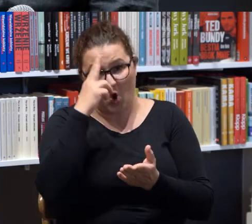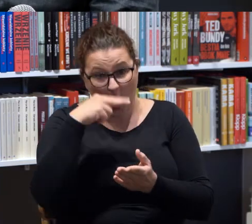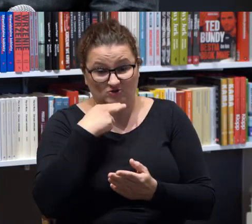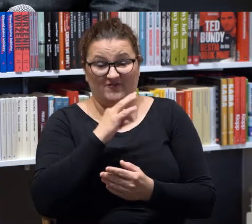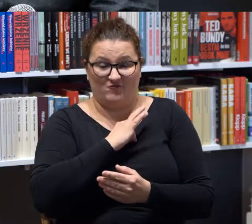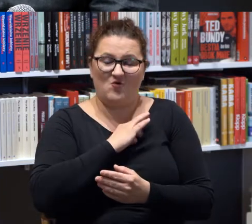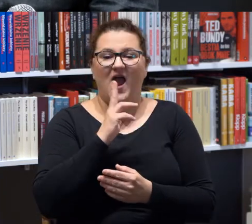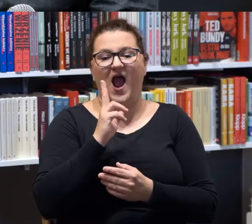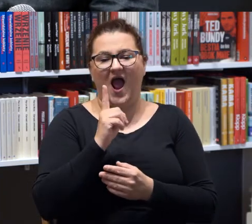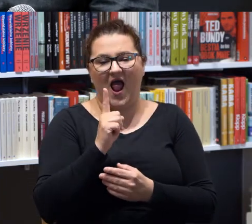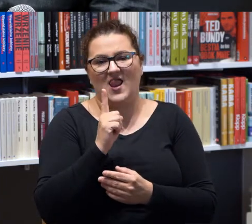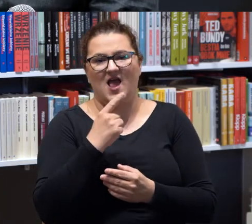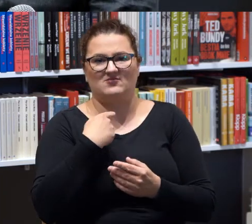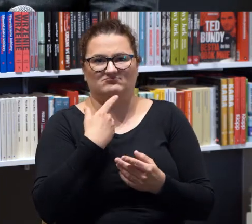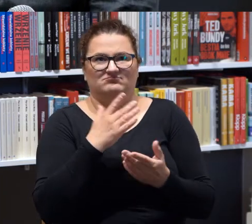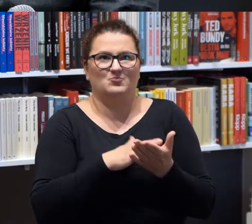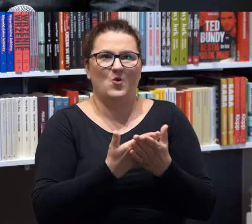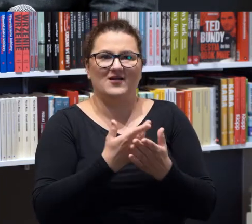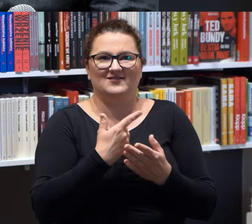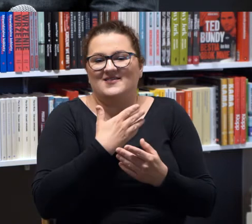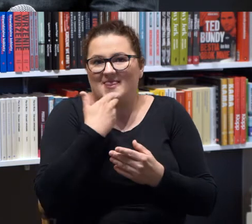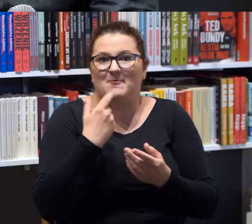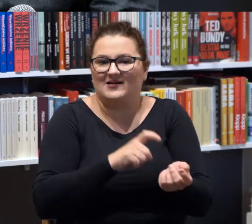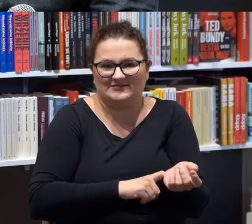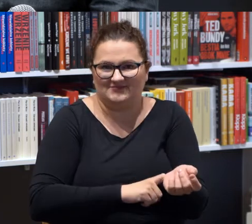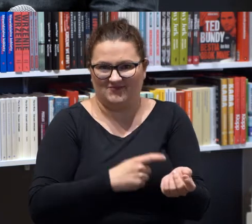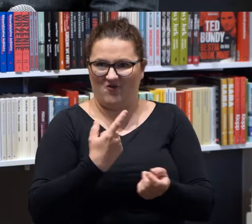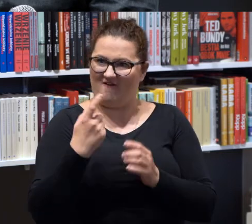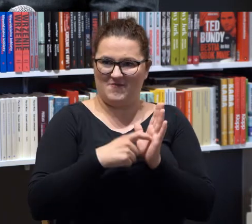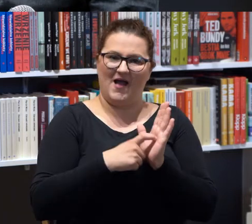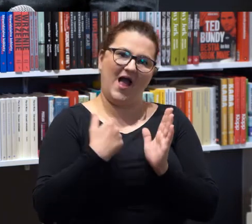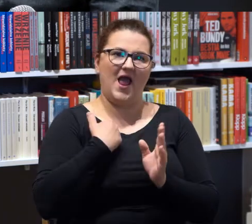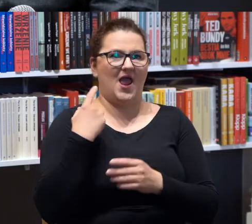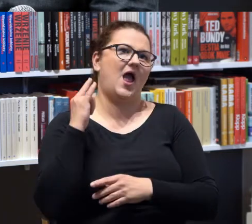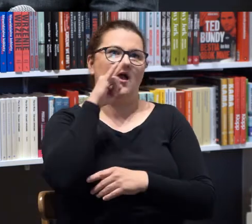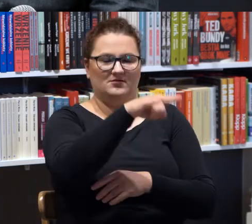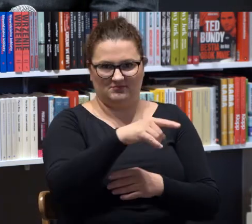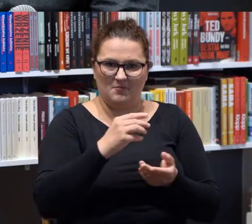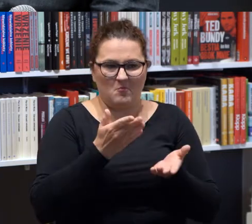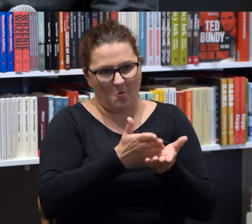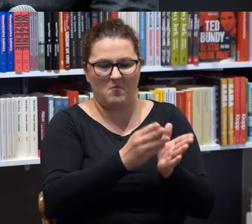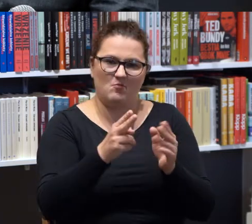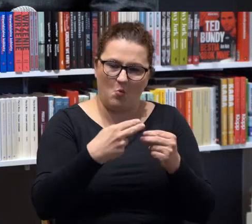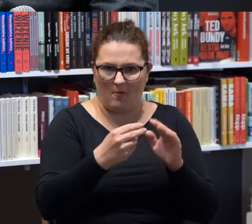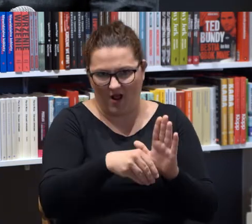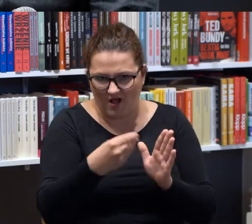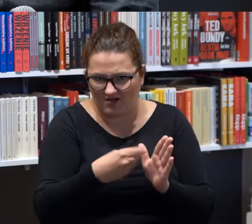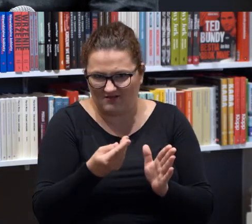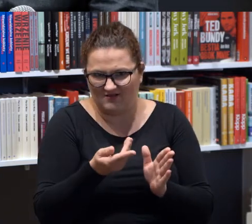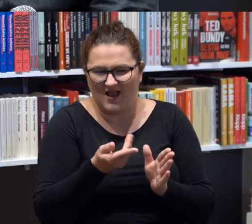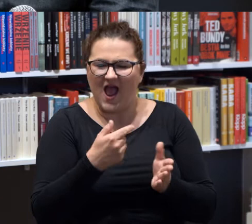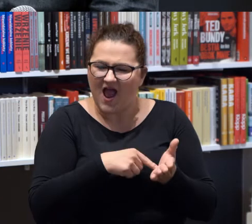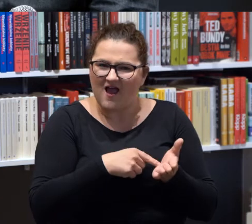no to nikt by ode mnie tego nie oczekiwał, że nagle bym miała do niego jechać i mu ten tyłek podcierać. No. A jednak właśnie to w